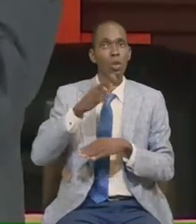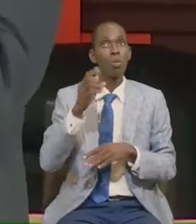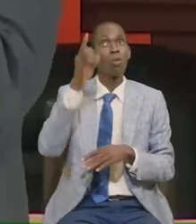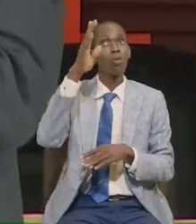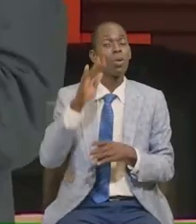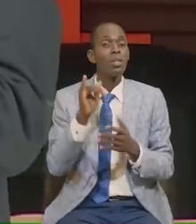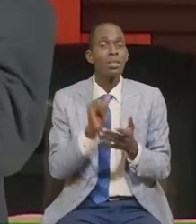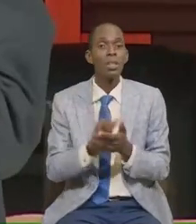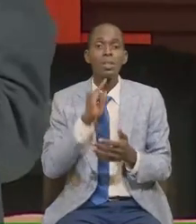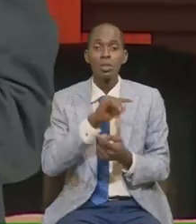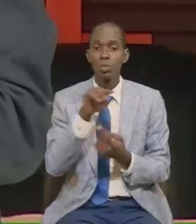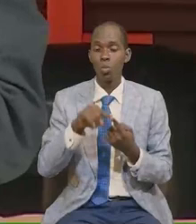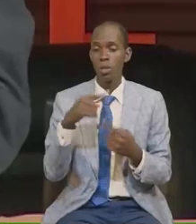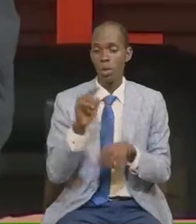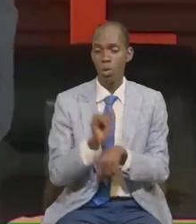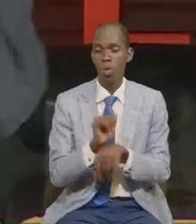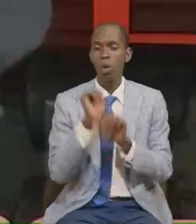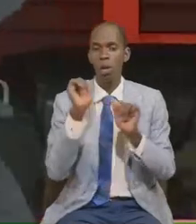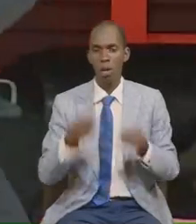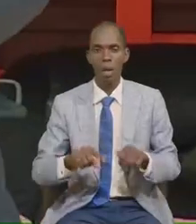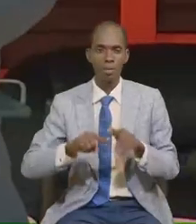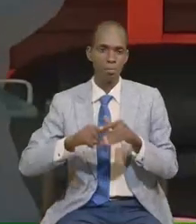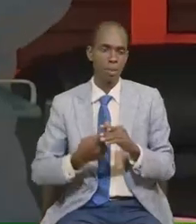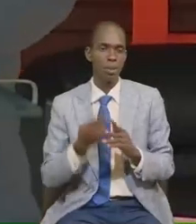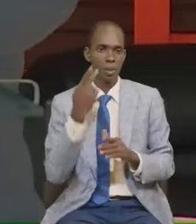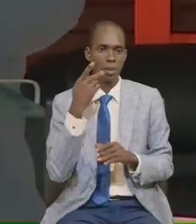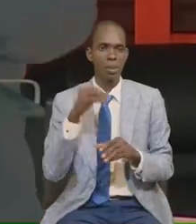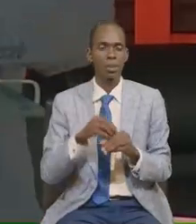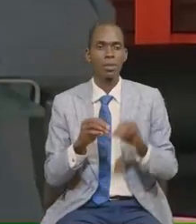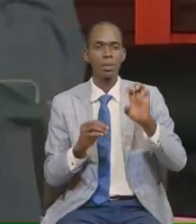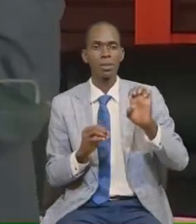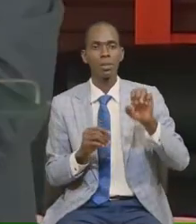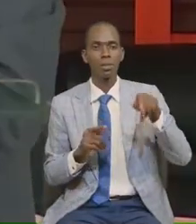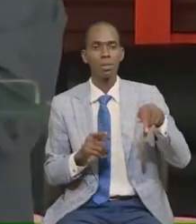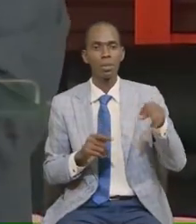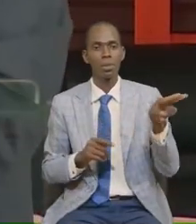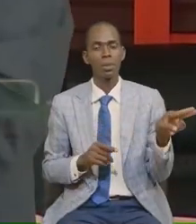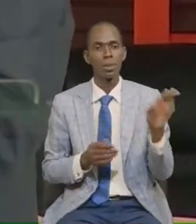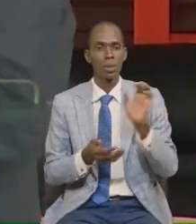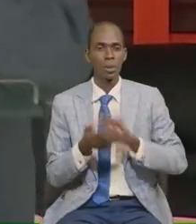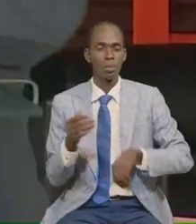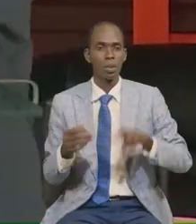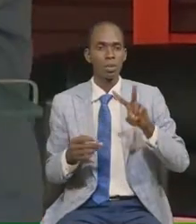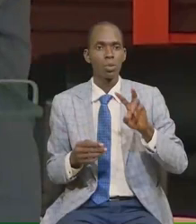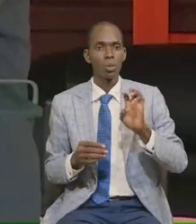le peut commencer Ephésiens au chapitre 2 et préviens